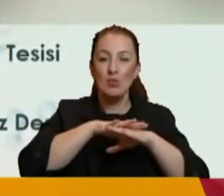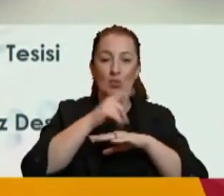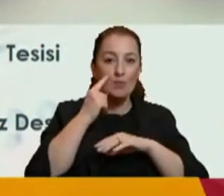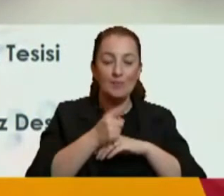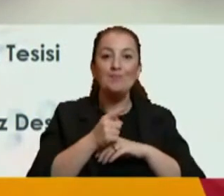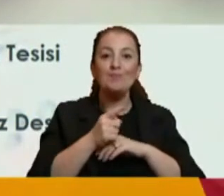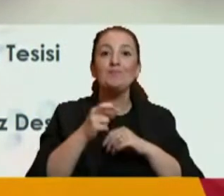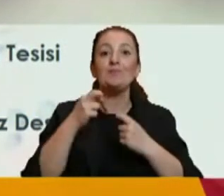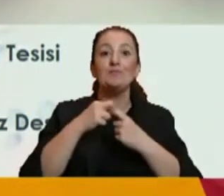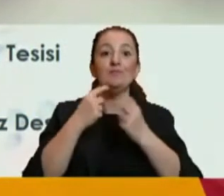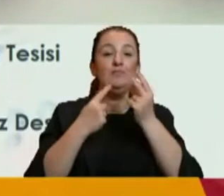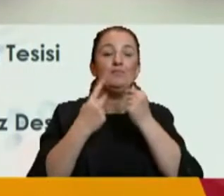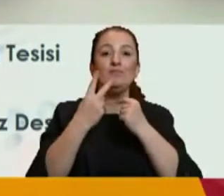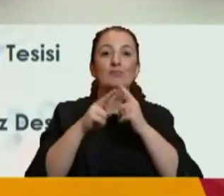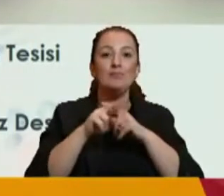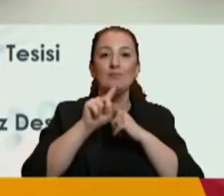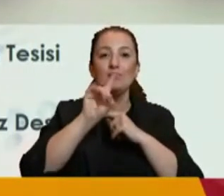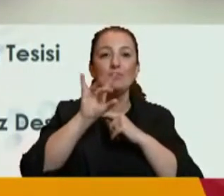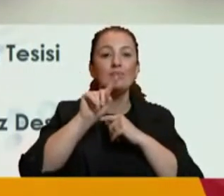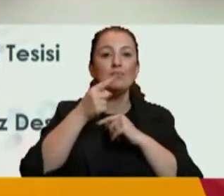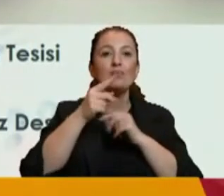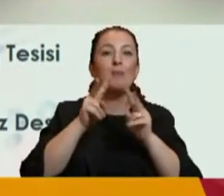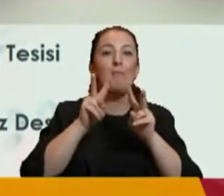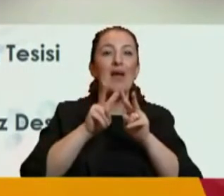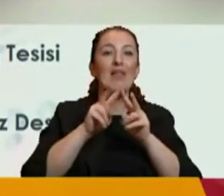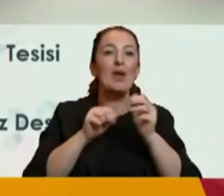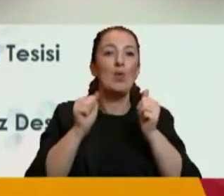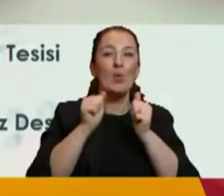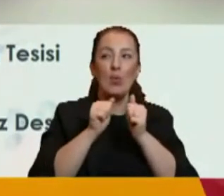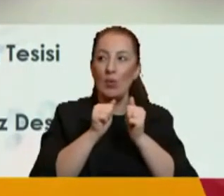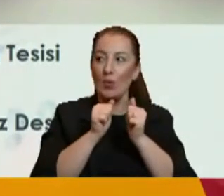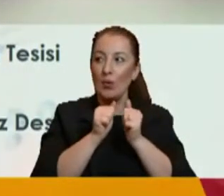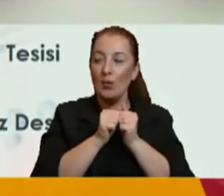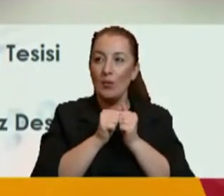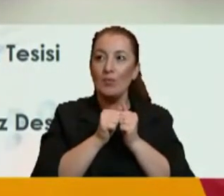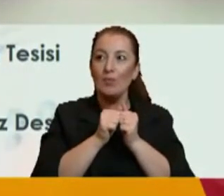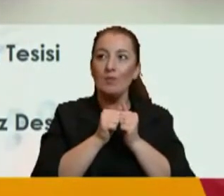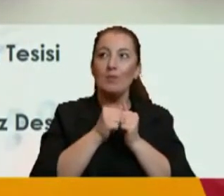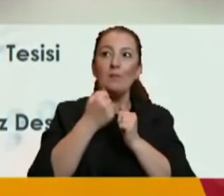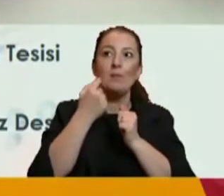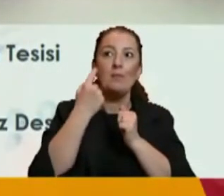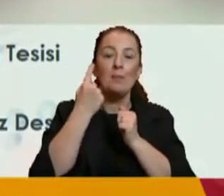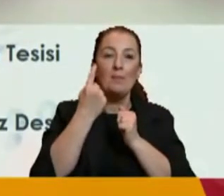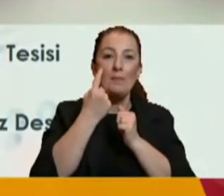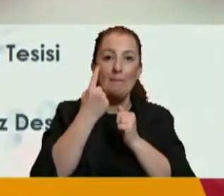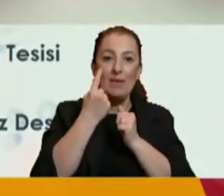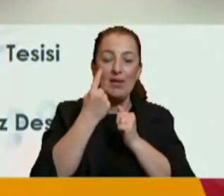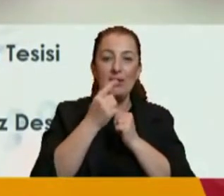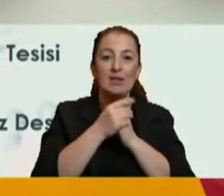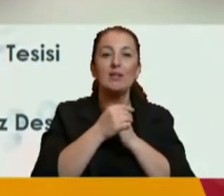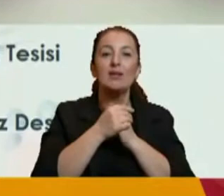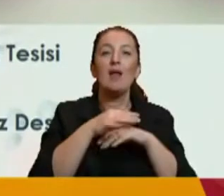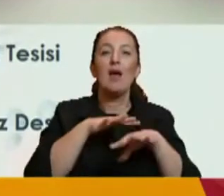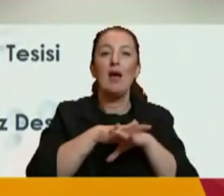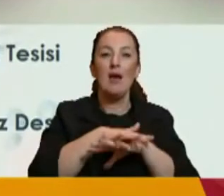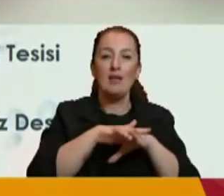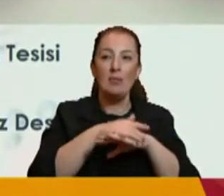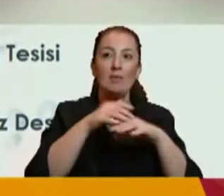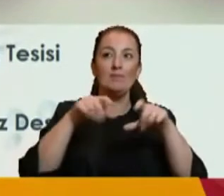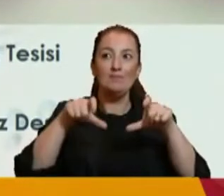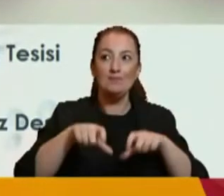Riva'da 15 gün metreküplük bir 15000 metreküplük bir bir arıtma tesisi